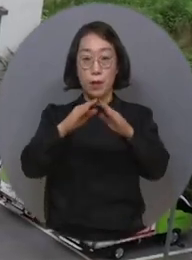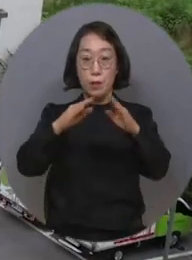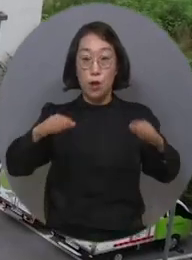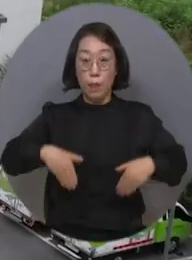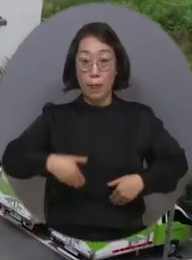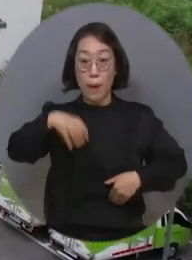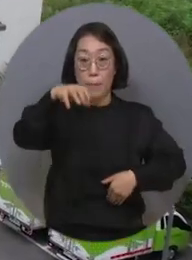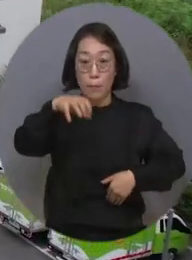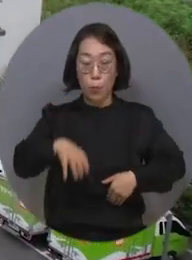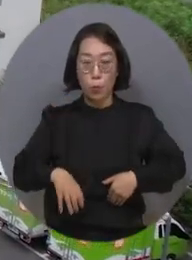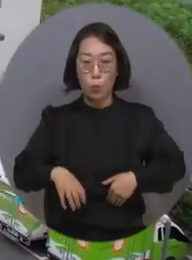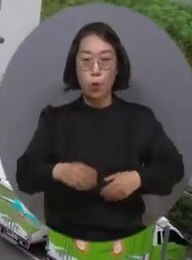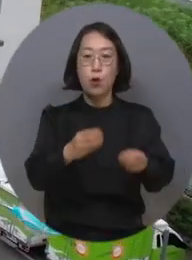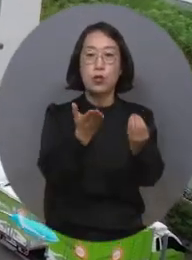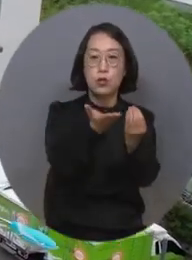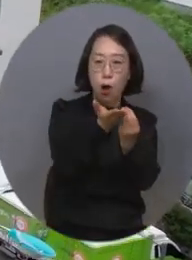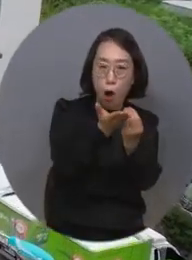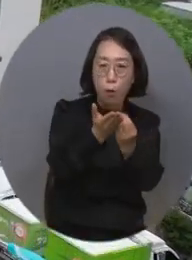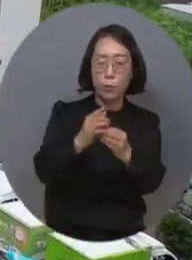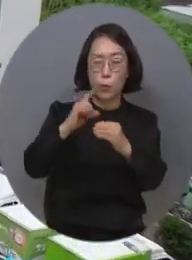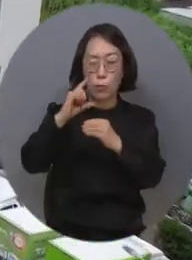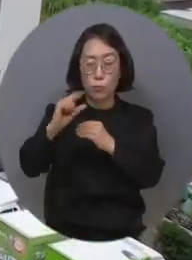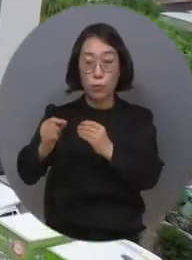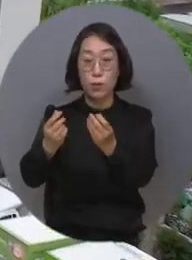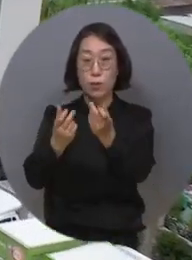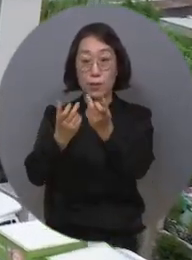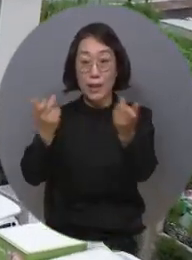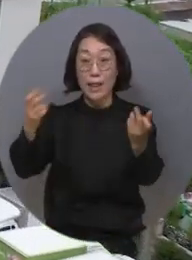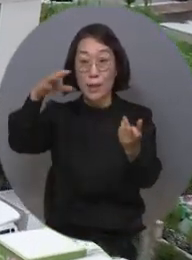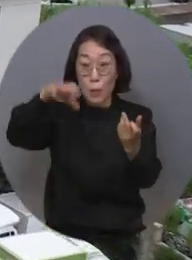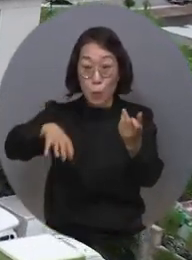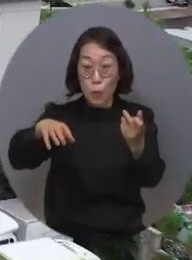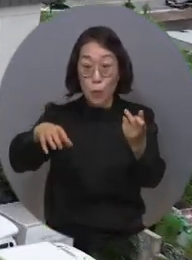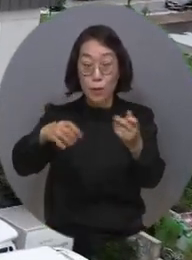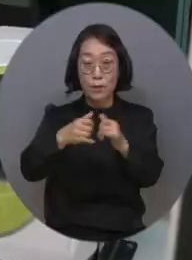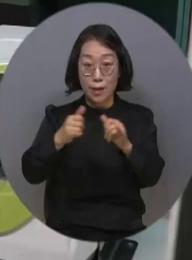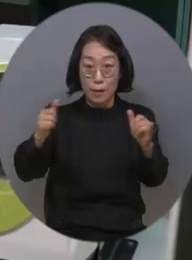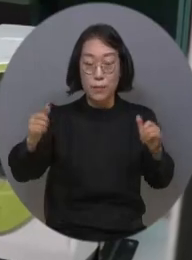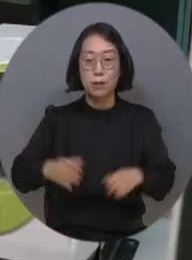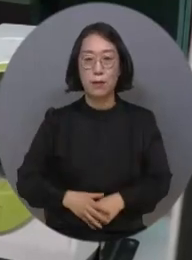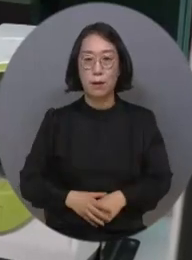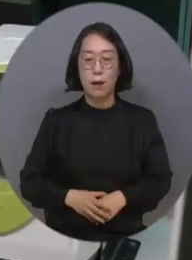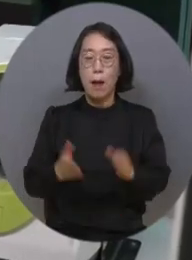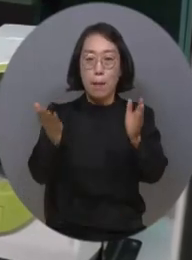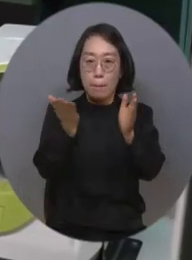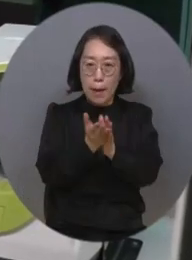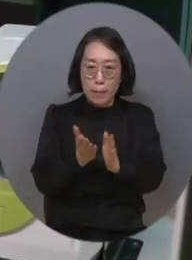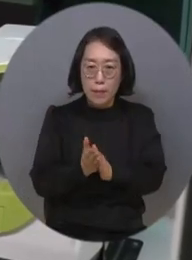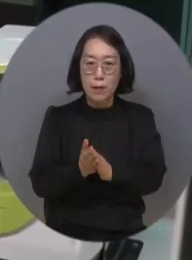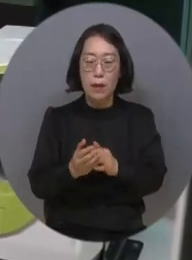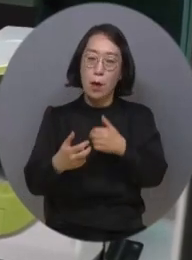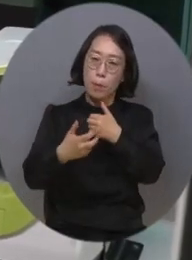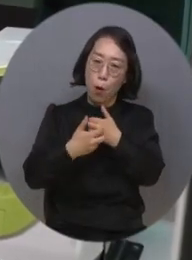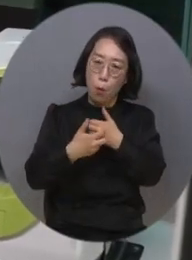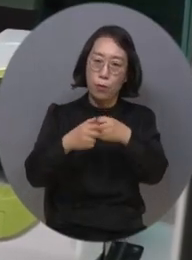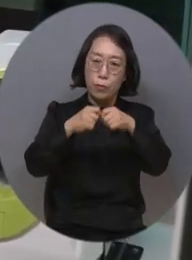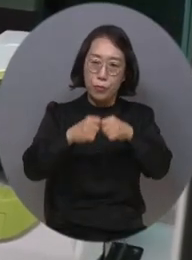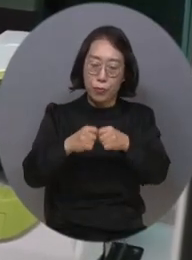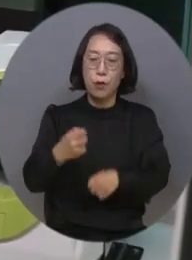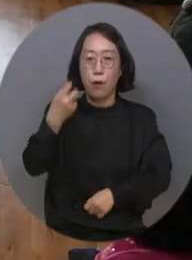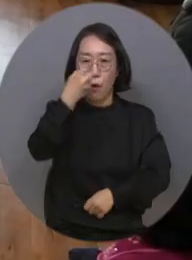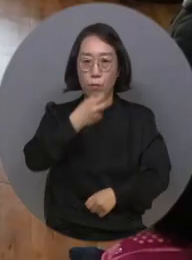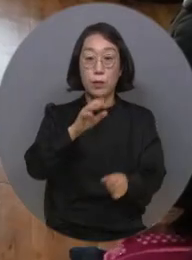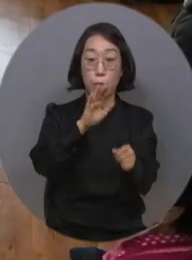전남도가 섬과 산간 벽지에 거주하는 보건복지 취약 주민을 대상으로 맞춤형 보건복지 의료 서비스를 제공하기